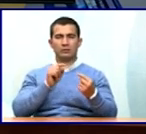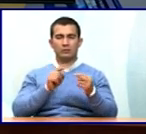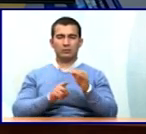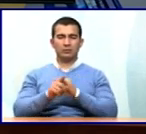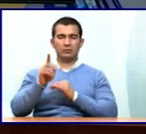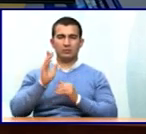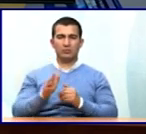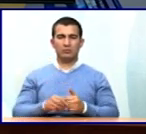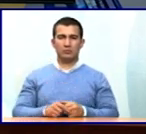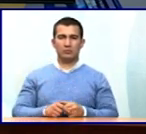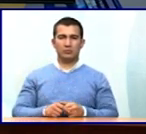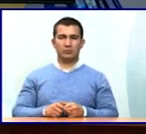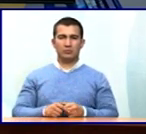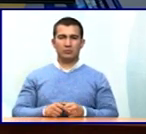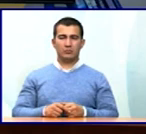tomonga yo'naladi.